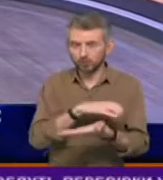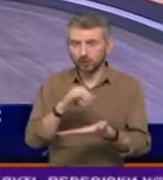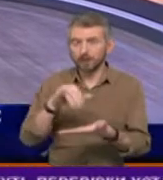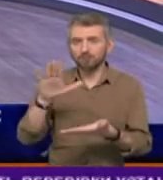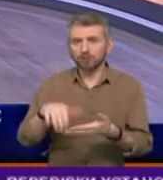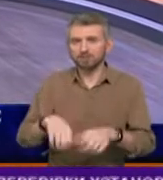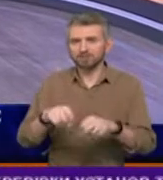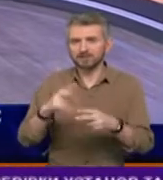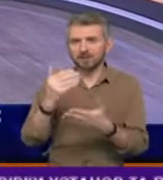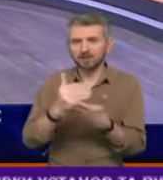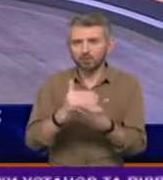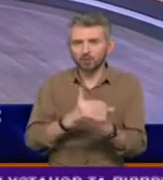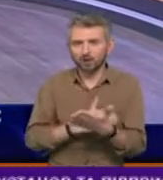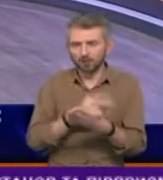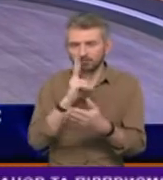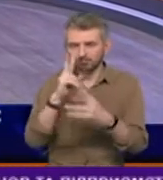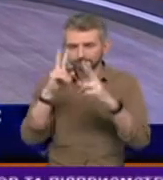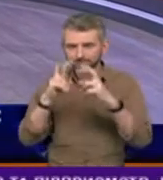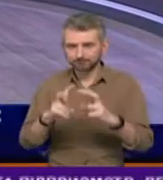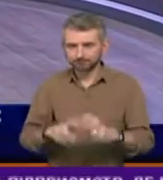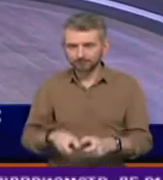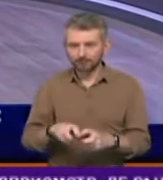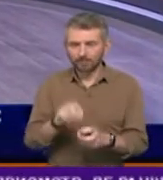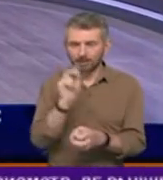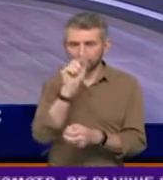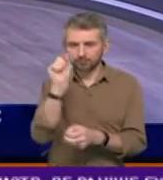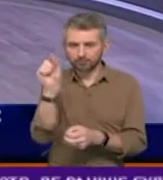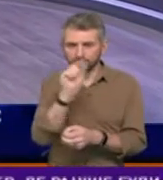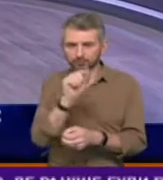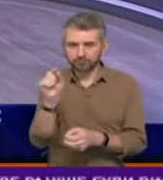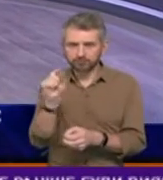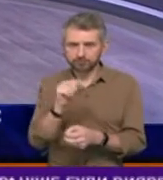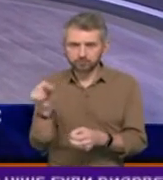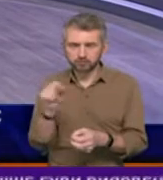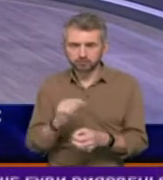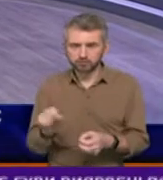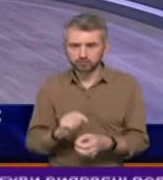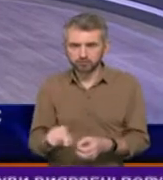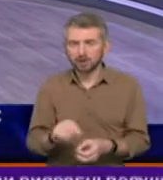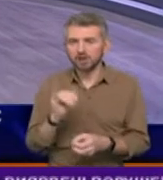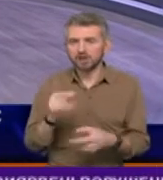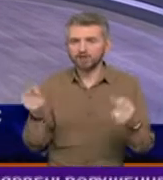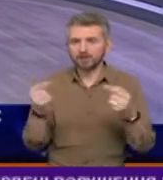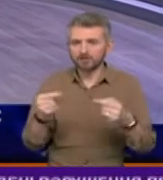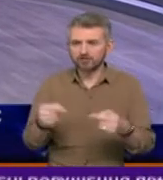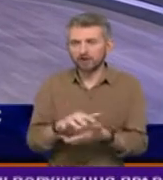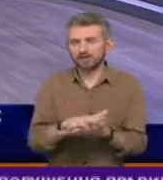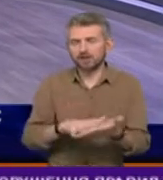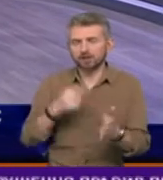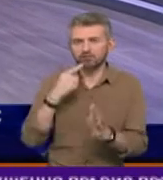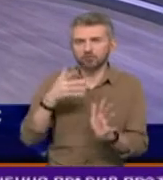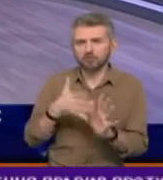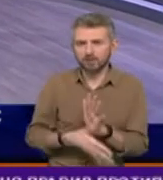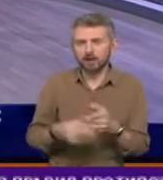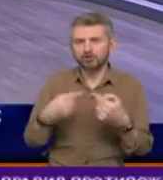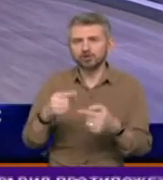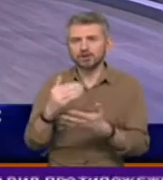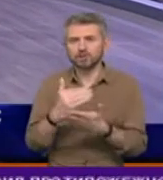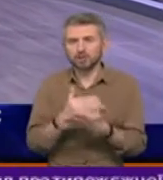до процедури, директор Українського центру в день проведення тестування визначає, що на цьому чи іншому предметі буде спеціальний